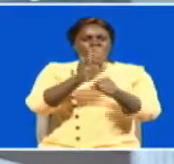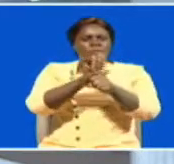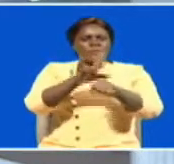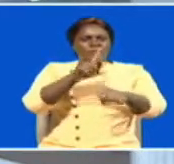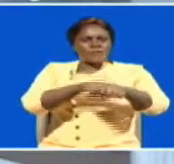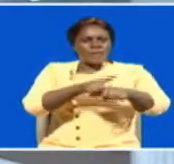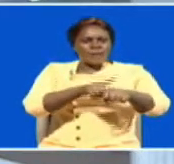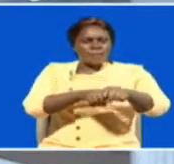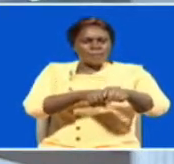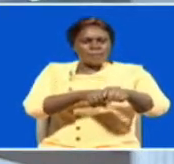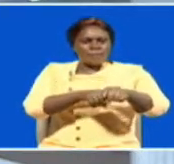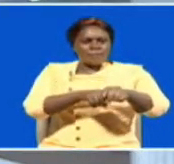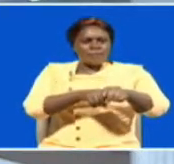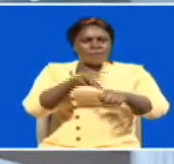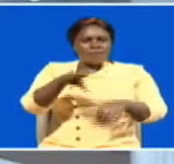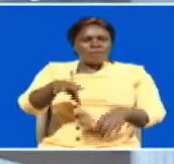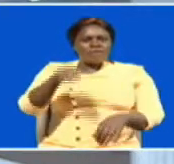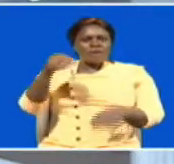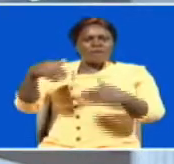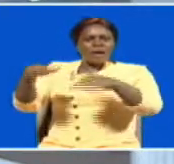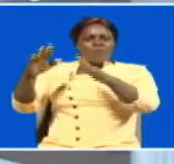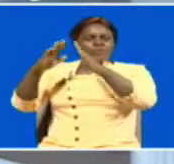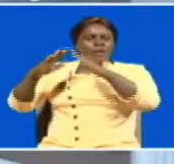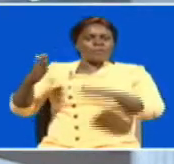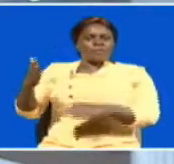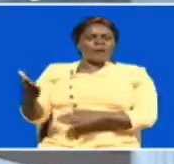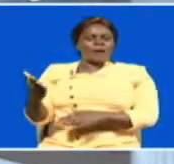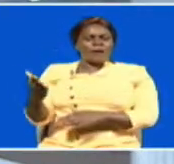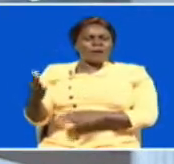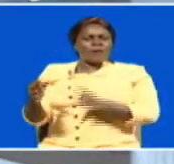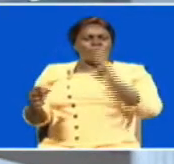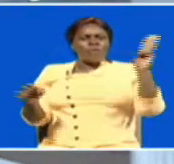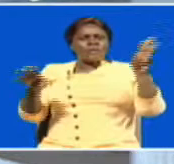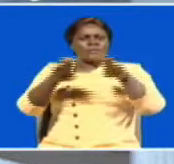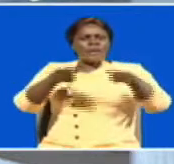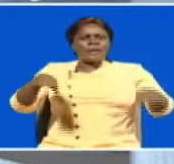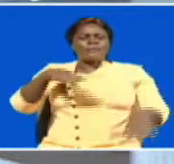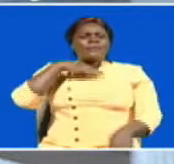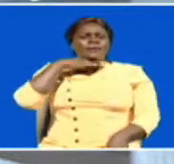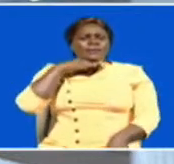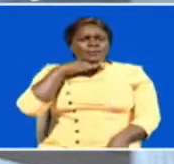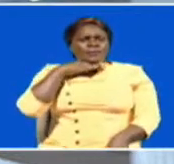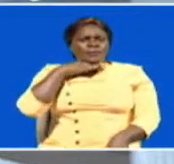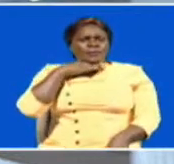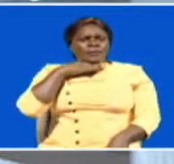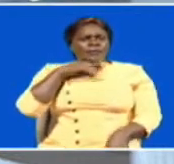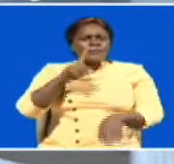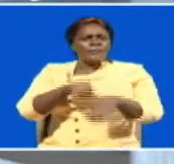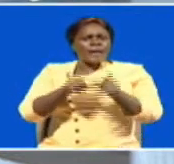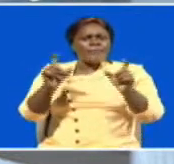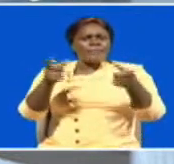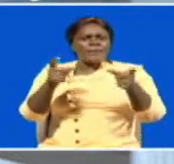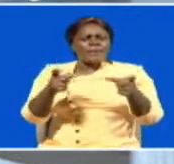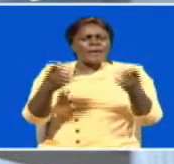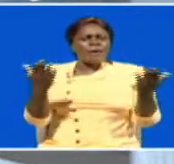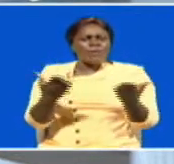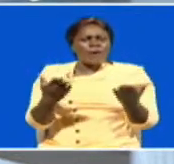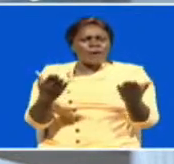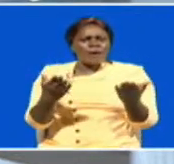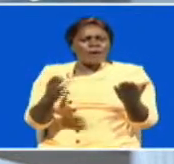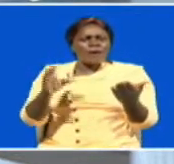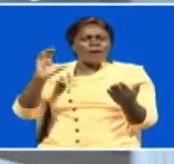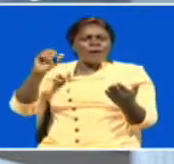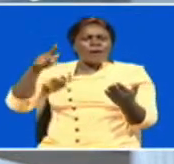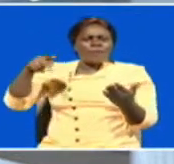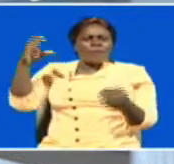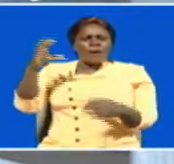Sean Cardovillis alipatikana nje ya chumba chake mtaa wa Westlands akiwa amefariki dunia. Alikuwa mwanahabari katika kituo cha habari cha